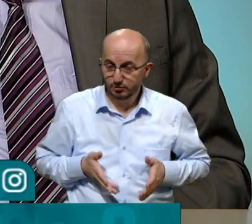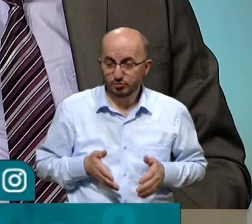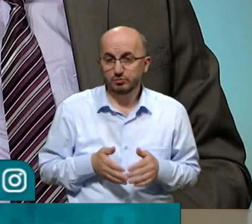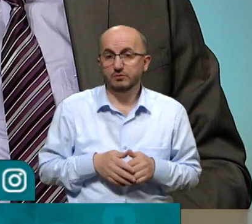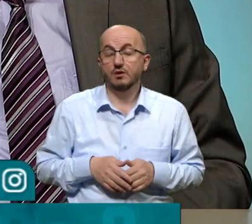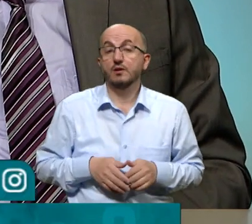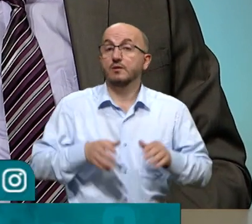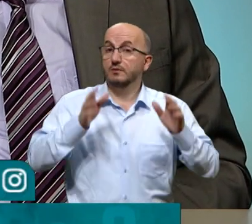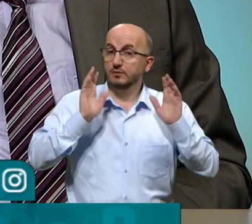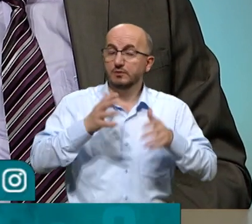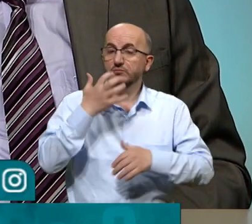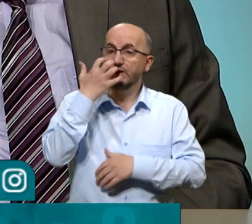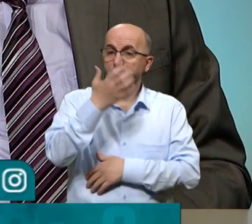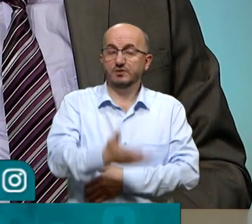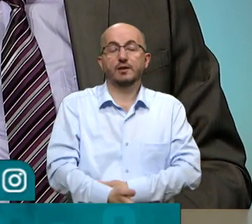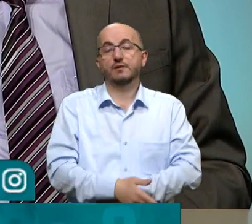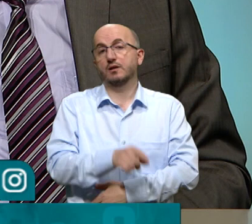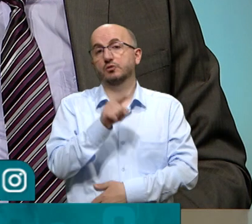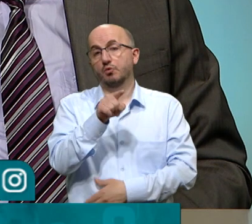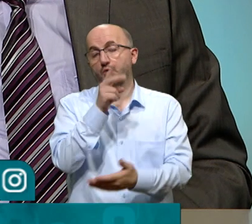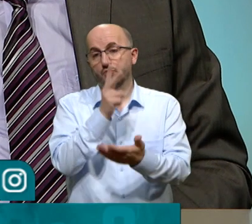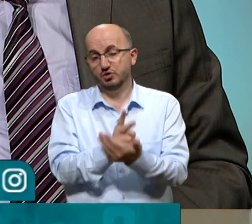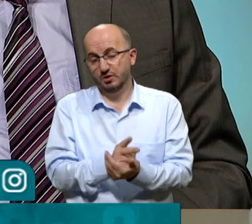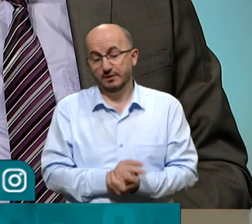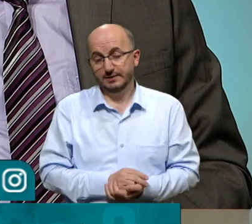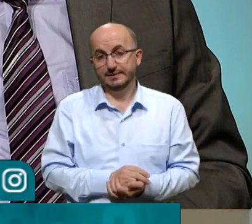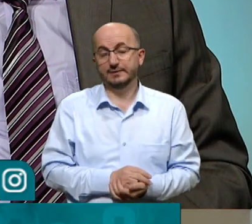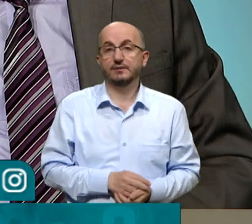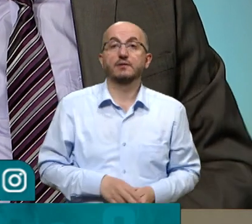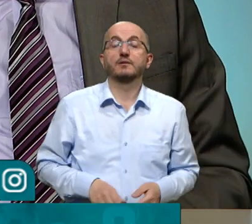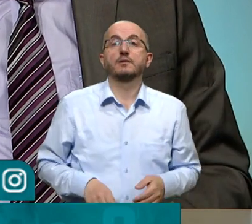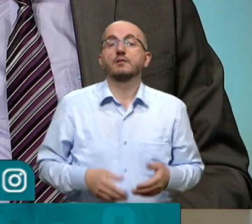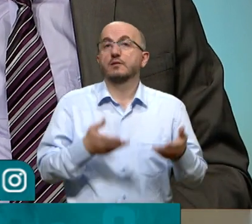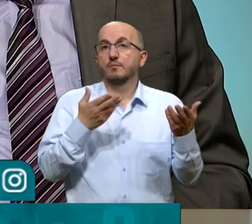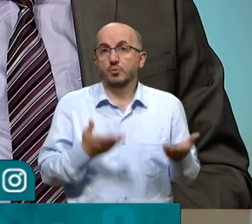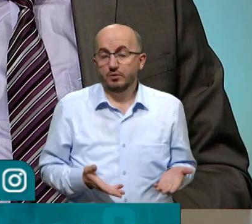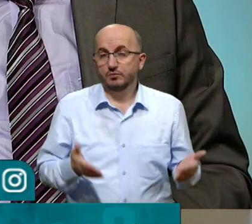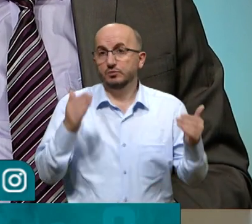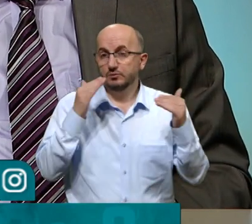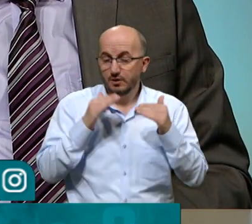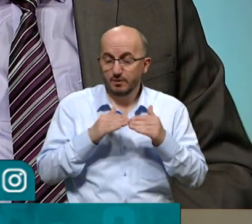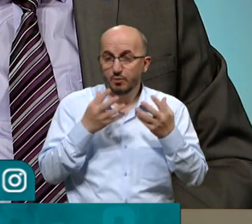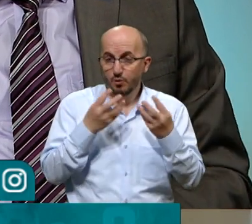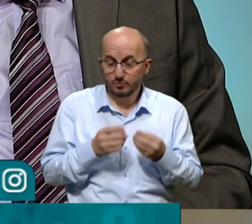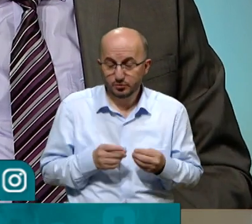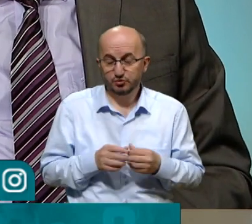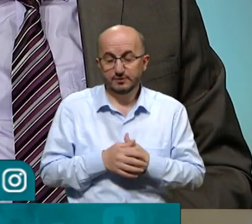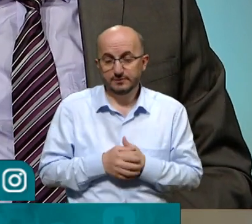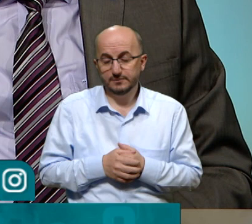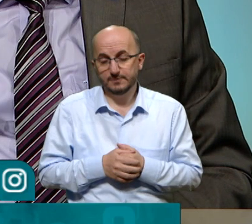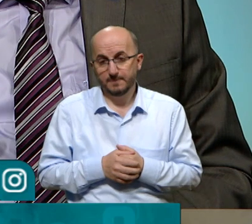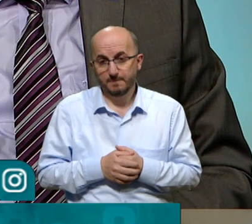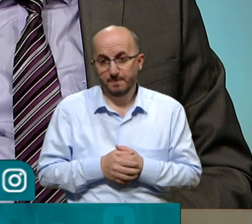kılması ne yaparız tavsiye ederim Çünkü o işte hat Ama siz de o işte Hadi benim seni şu an tabi olmazsa olmuşsanız